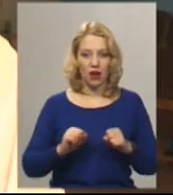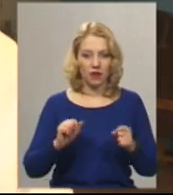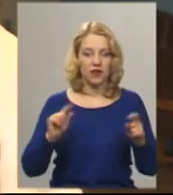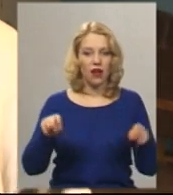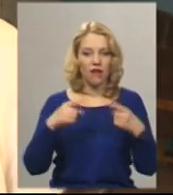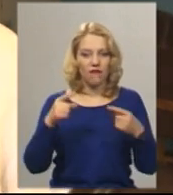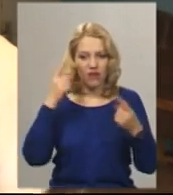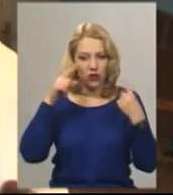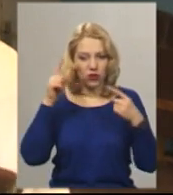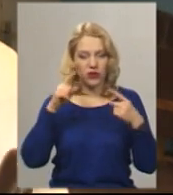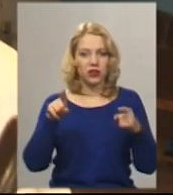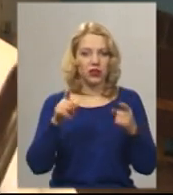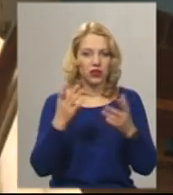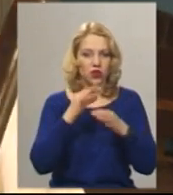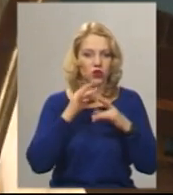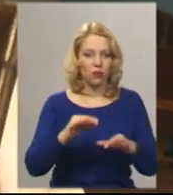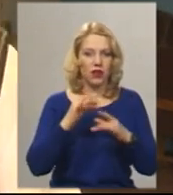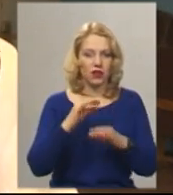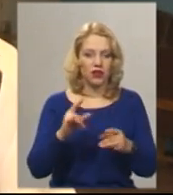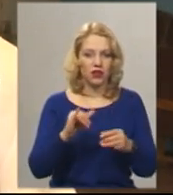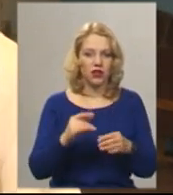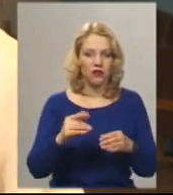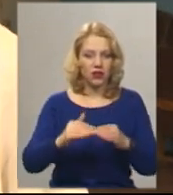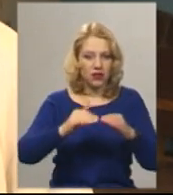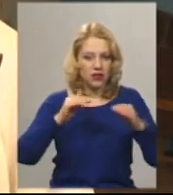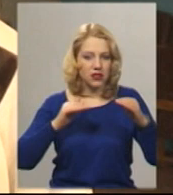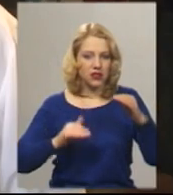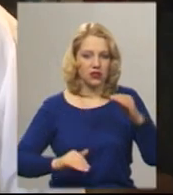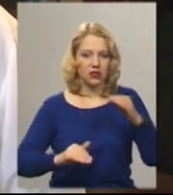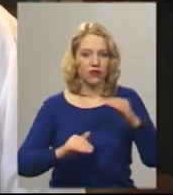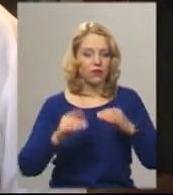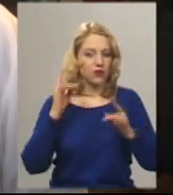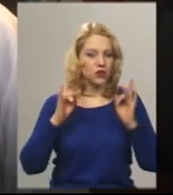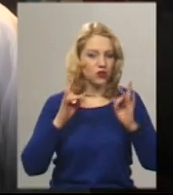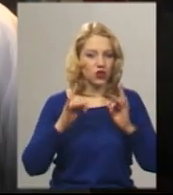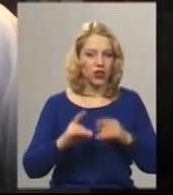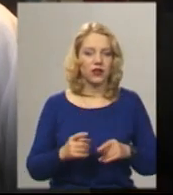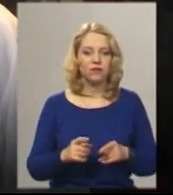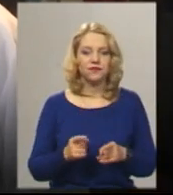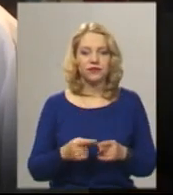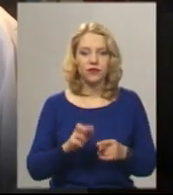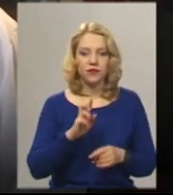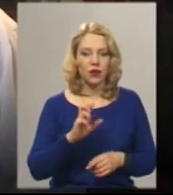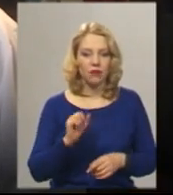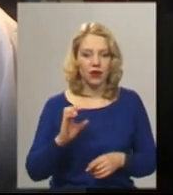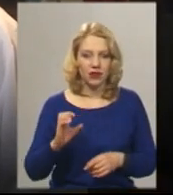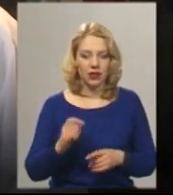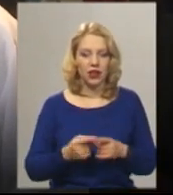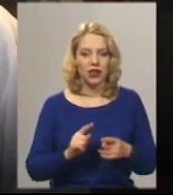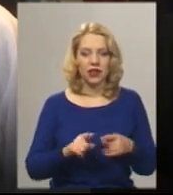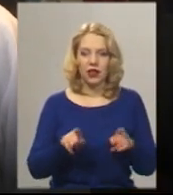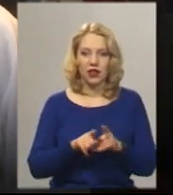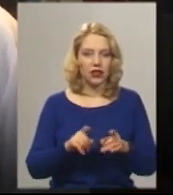винаходити супілки, і все-таки він знизив звучання до субконтрабасу. Інструменти вже зараз таких не зробиш і не купиш, бо